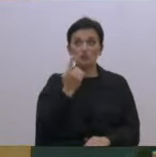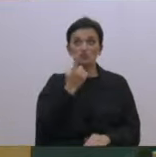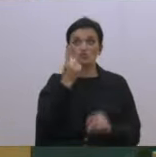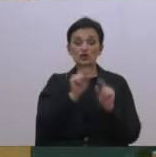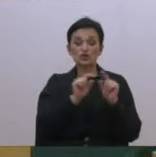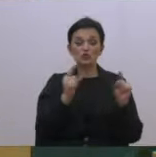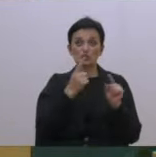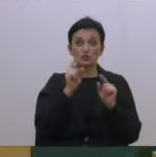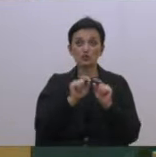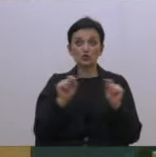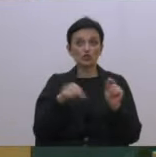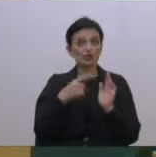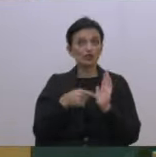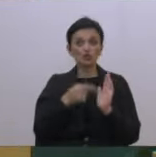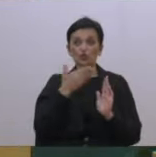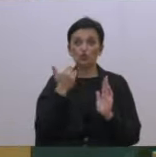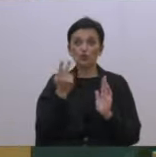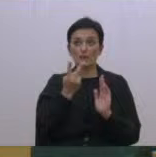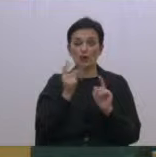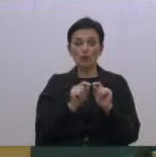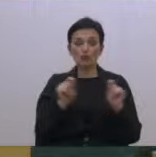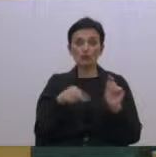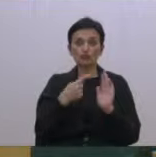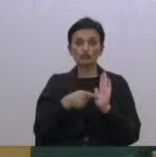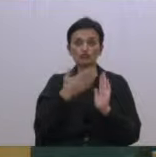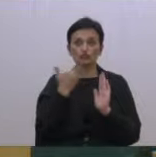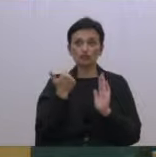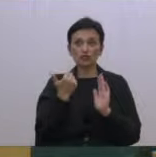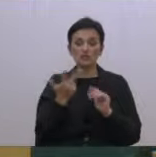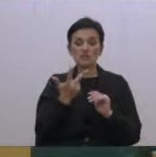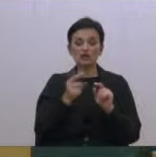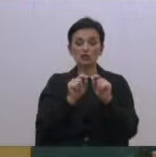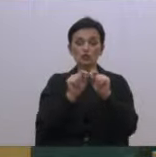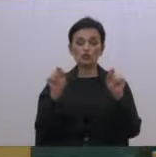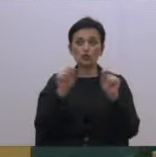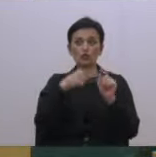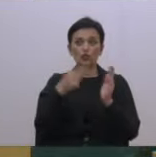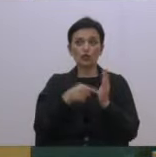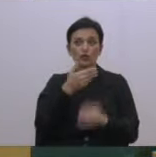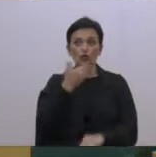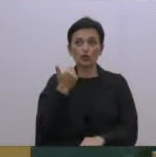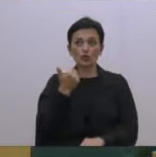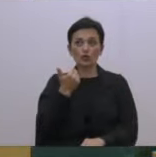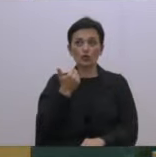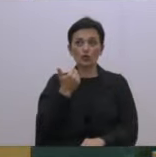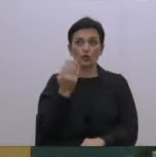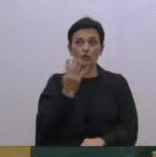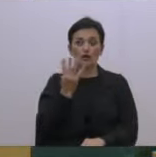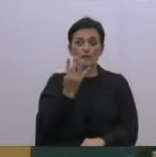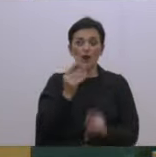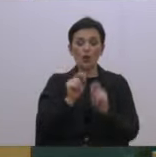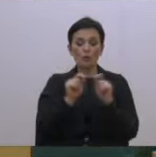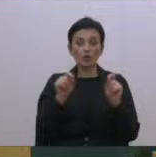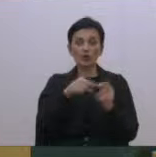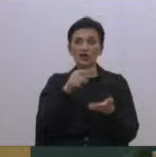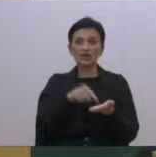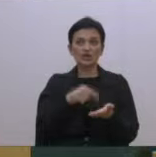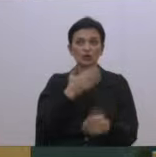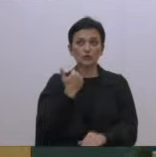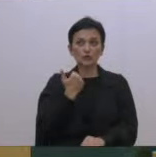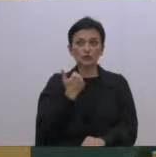პირველ პუნქტთან კითხვები არ არის, მეორე პუნქტთან კითხვები არ არის, მესამე პუნქტთან კითხვები არ არის, მეოთხე პუნქტთან კითხვები არ